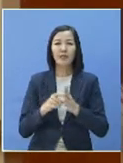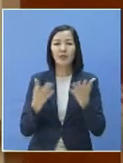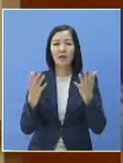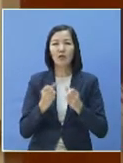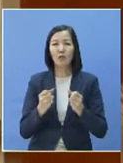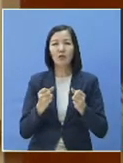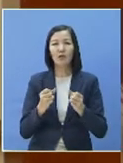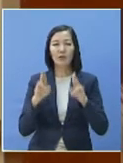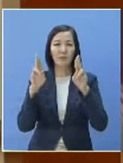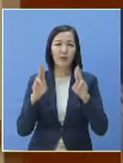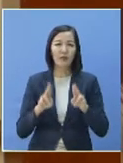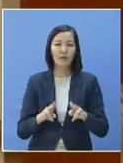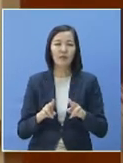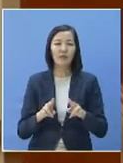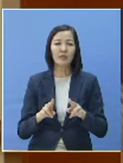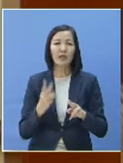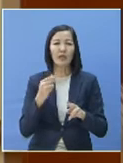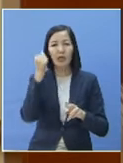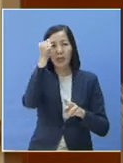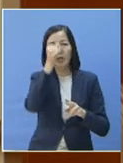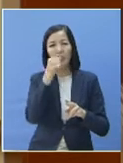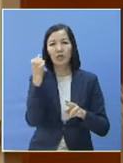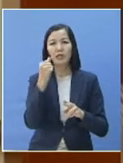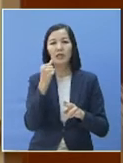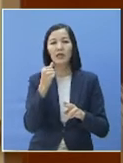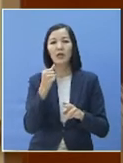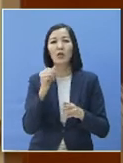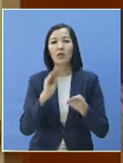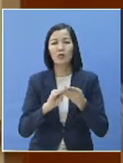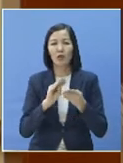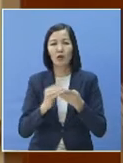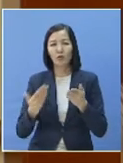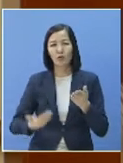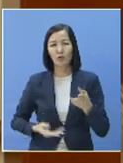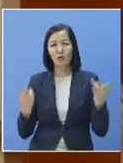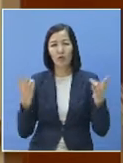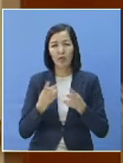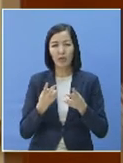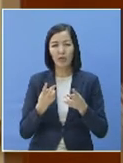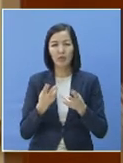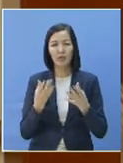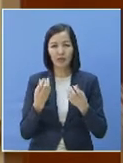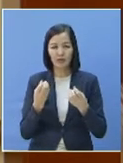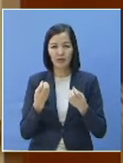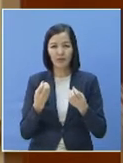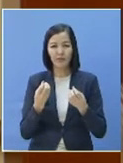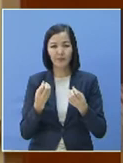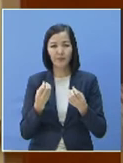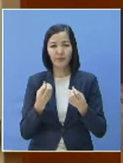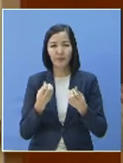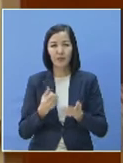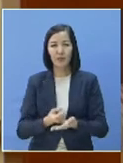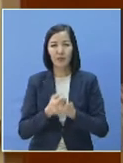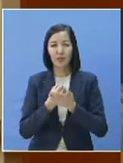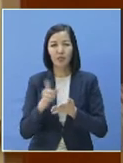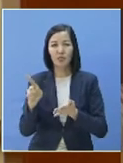бірі соңғы 2 жылда сол қалада тұрақты тұру керек. Сонымен бірге, егер сіздер